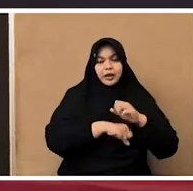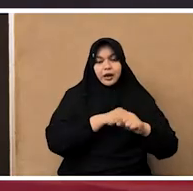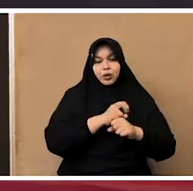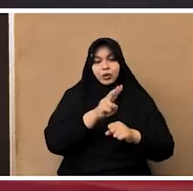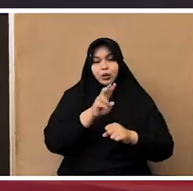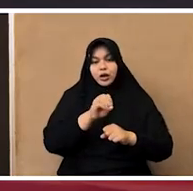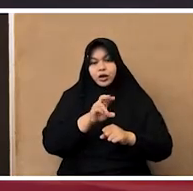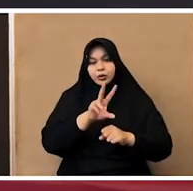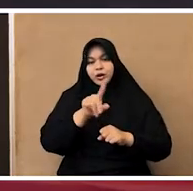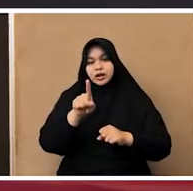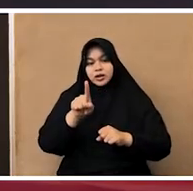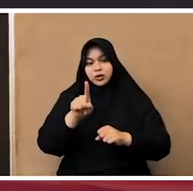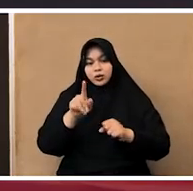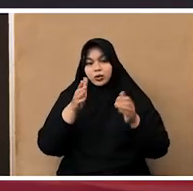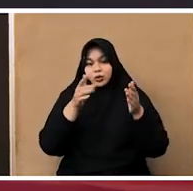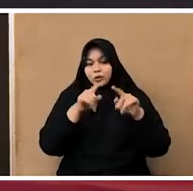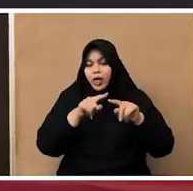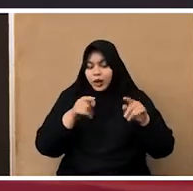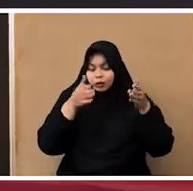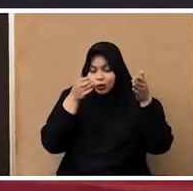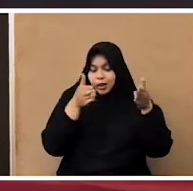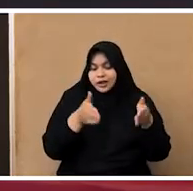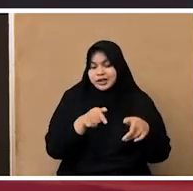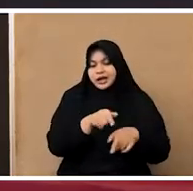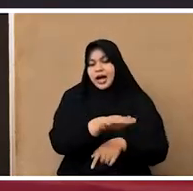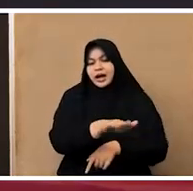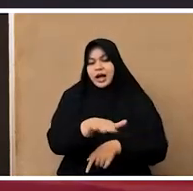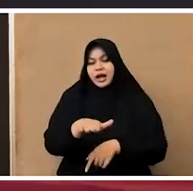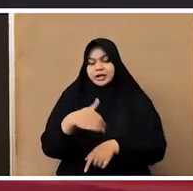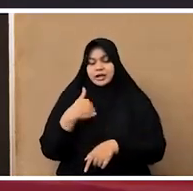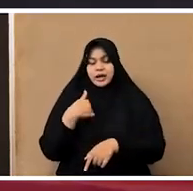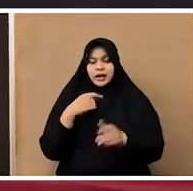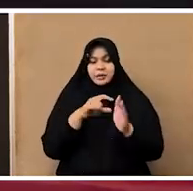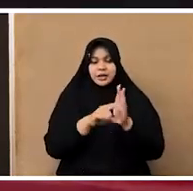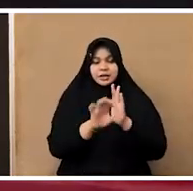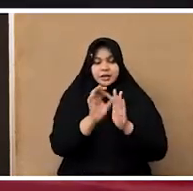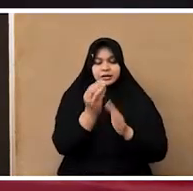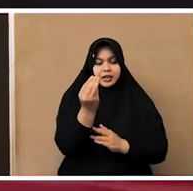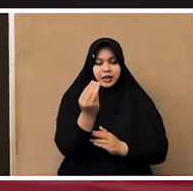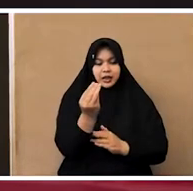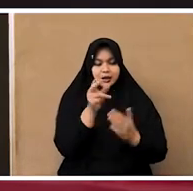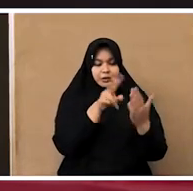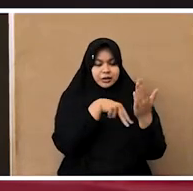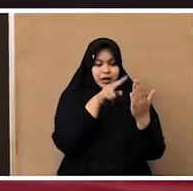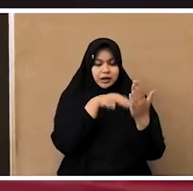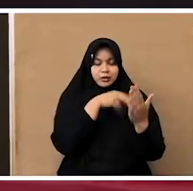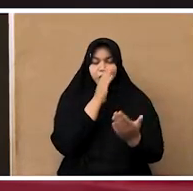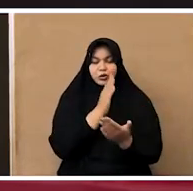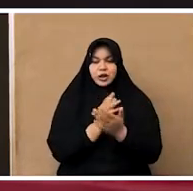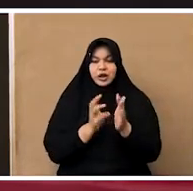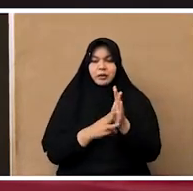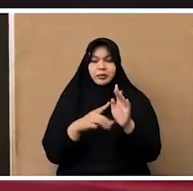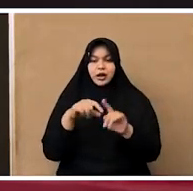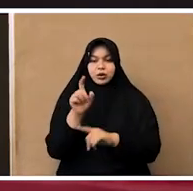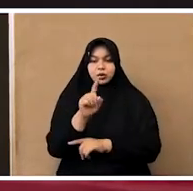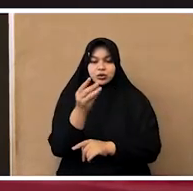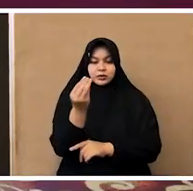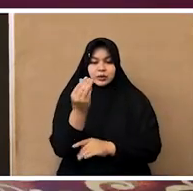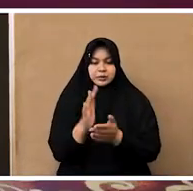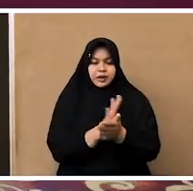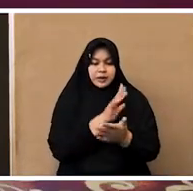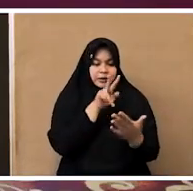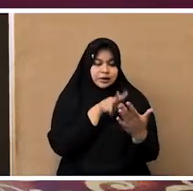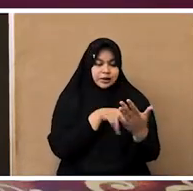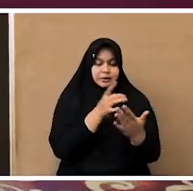kontaknya adalah dia anak jadi saya ada putusannya itu tadi sempat